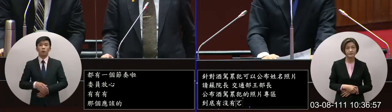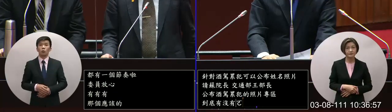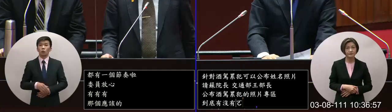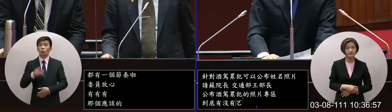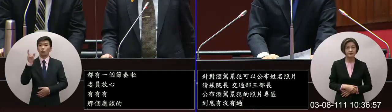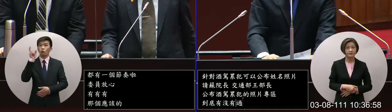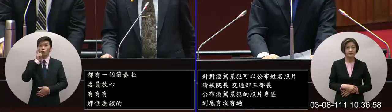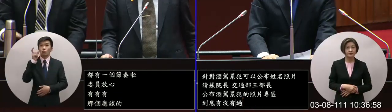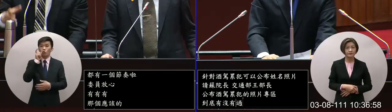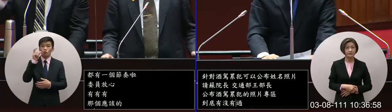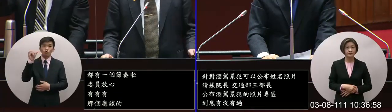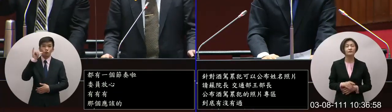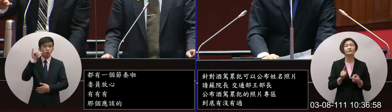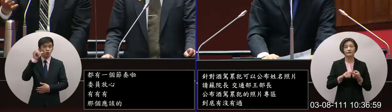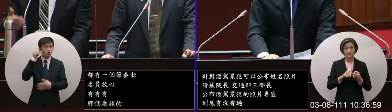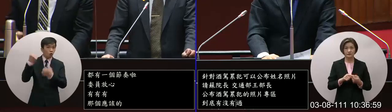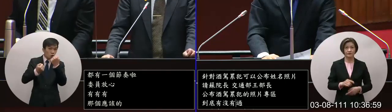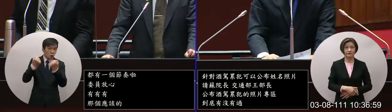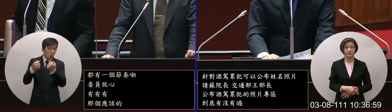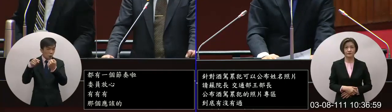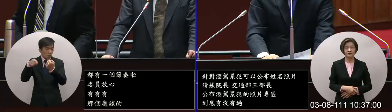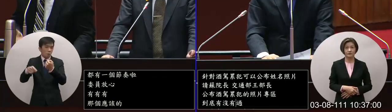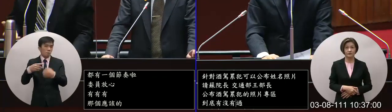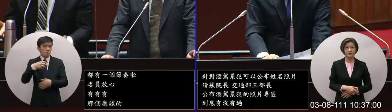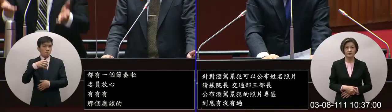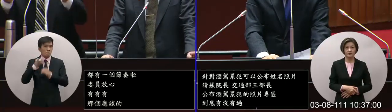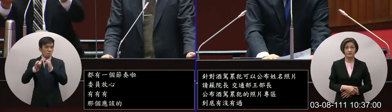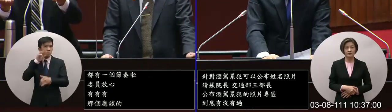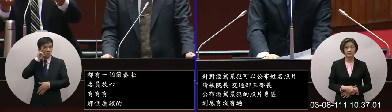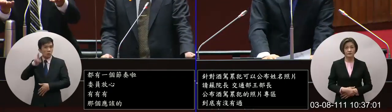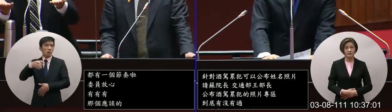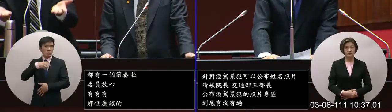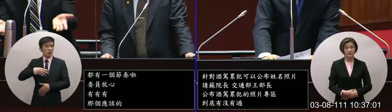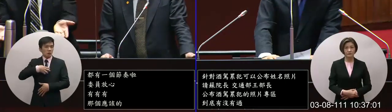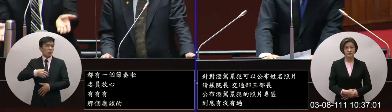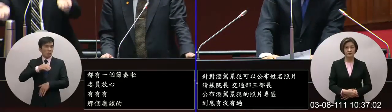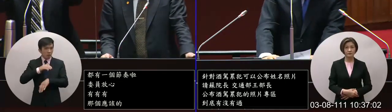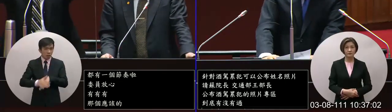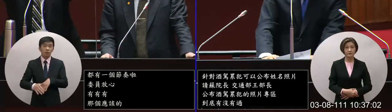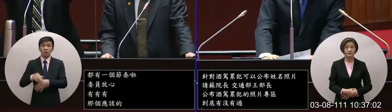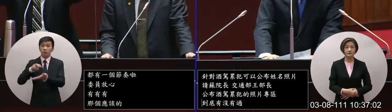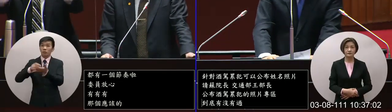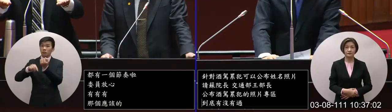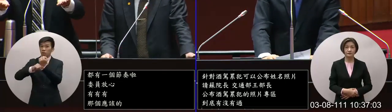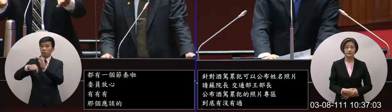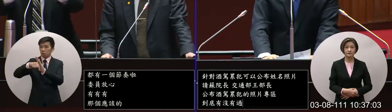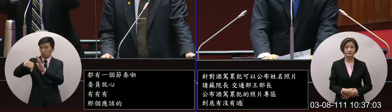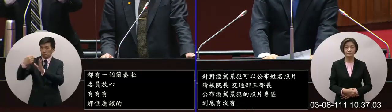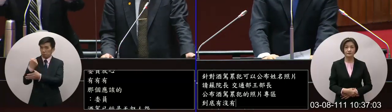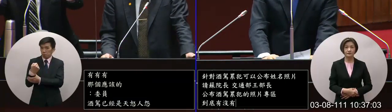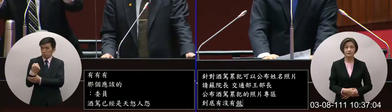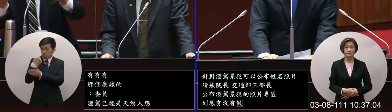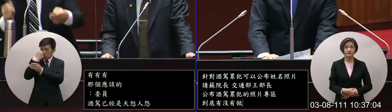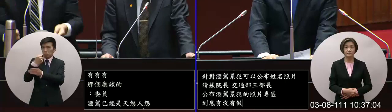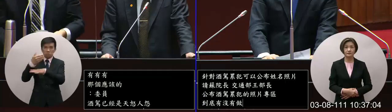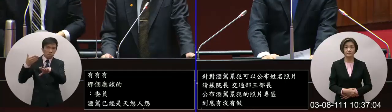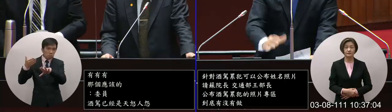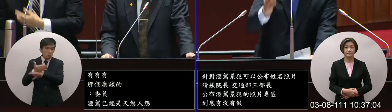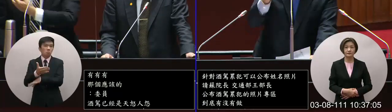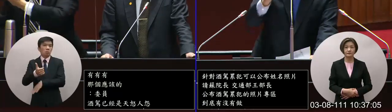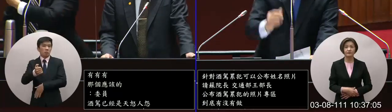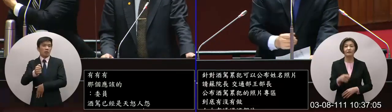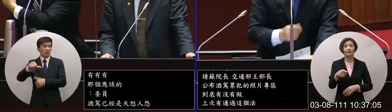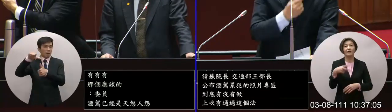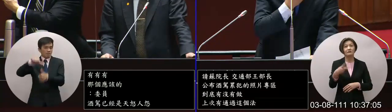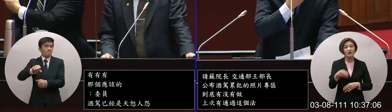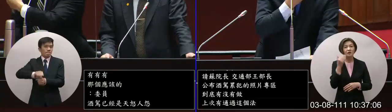怒人怨， 对、 我们也感谢贵院支持通过相关法律， 提高罚则以及相关对应措施。 还